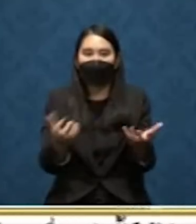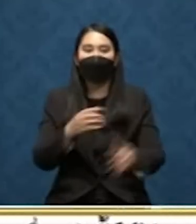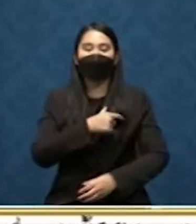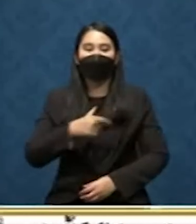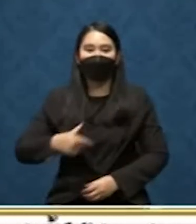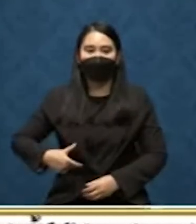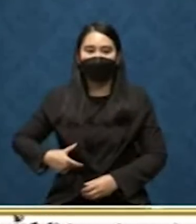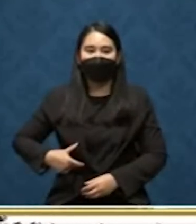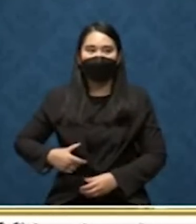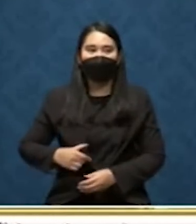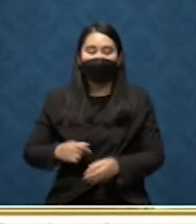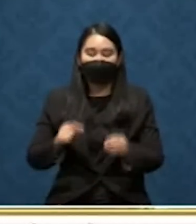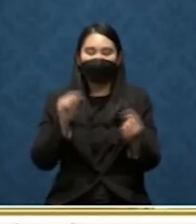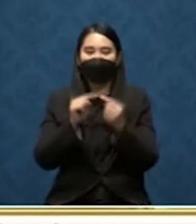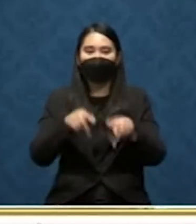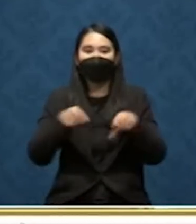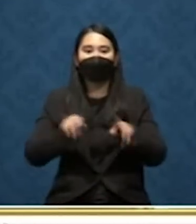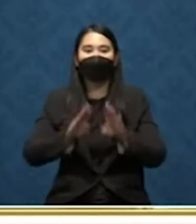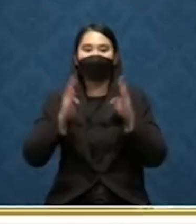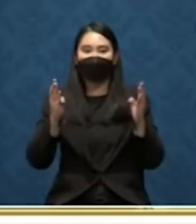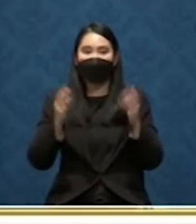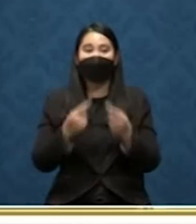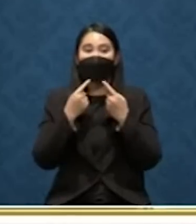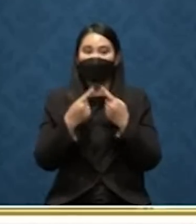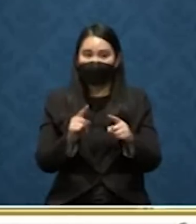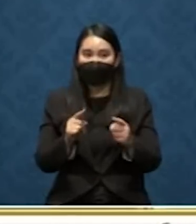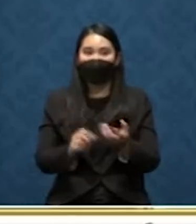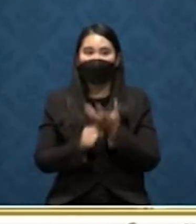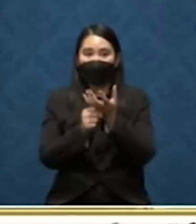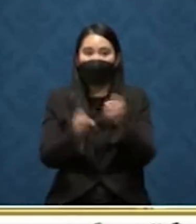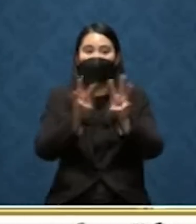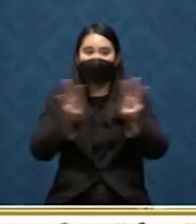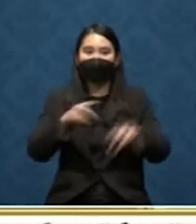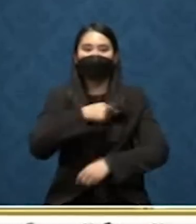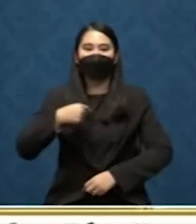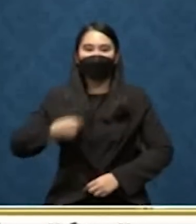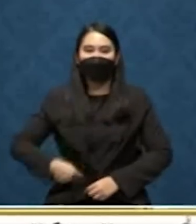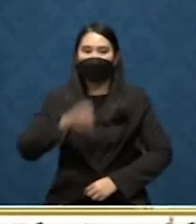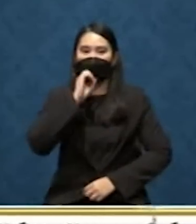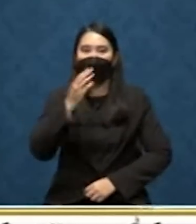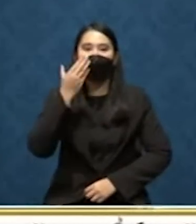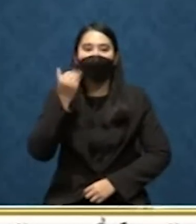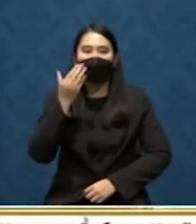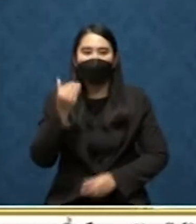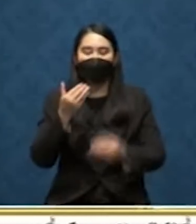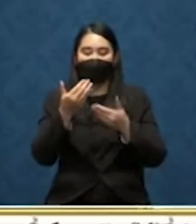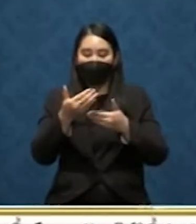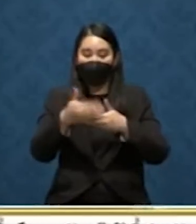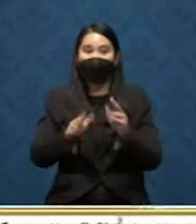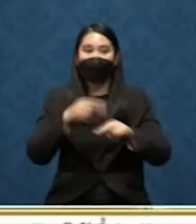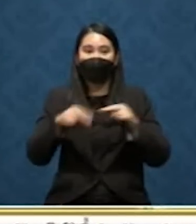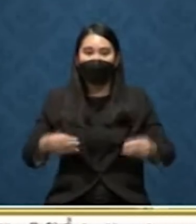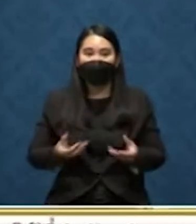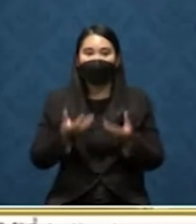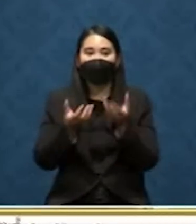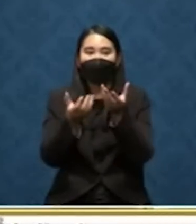สมเดพระเจ้าอยหวซึงเสด็จไปเปิดงานดงกล่าวแต่พอเอาไปลงเว็บกี checklist กลบไปบอกวาตัวเองถวายของขวันเืมในวันโอกาส